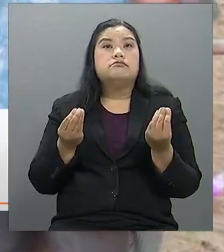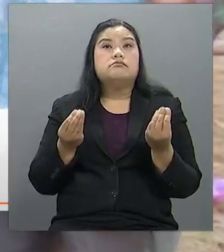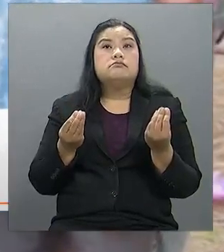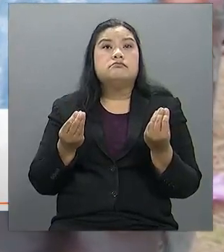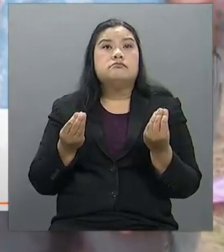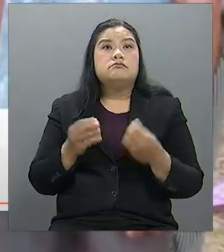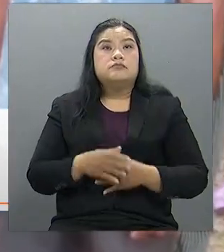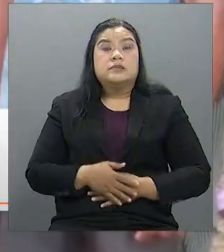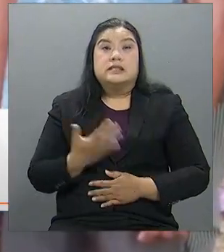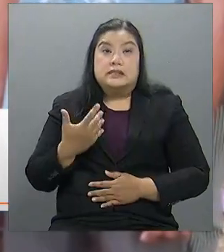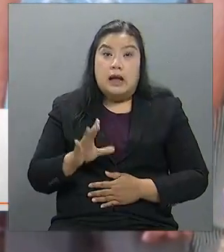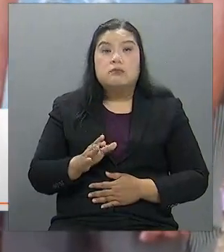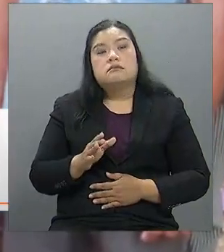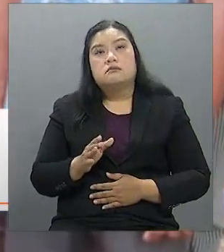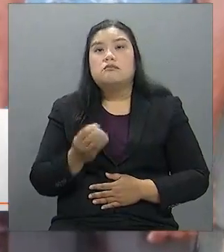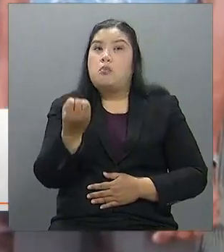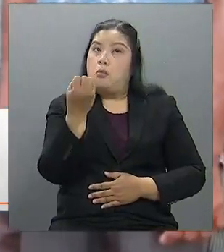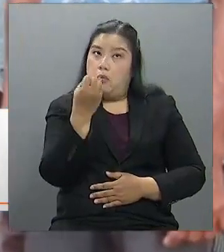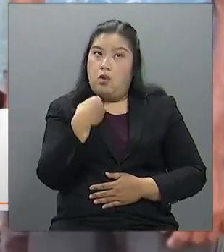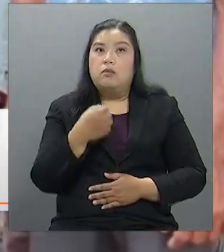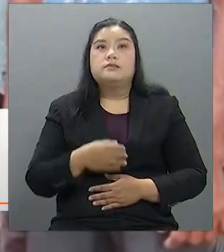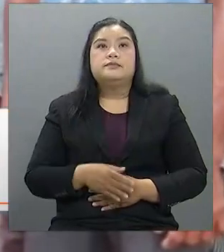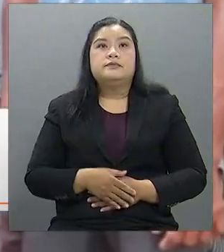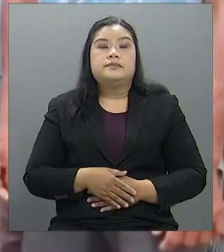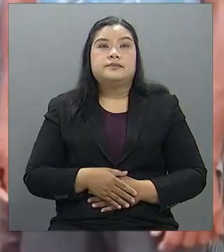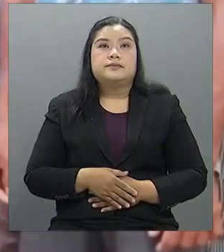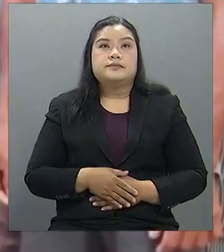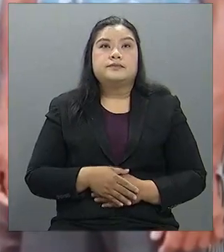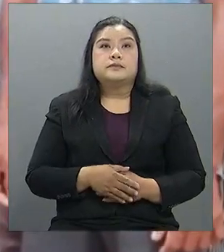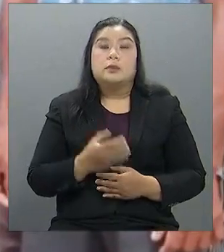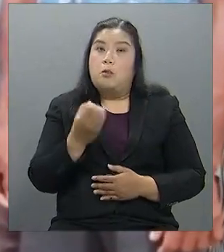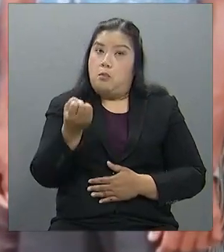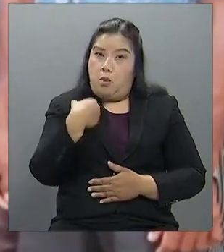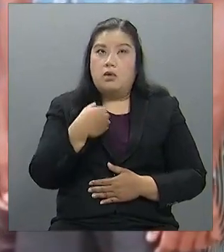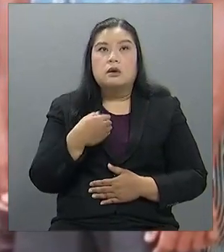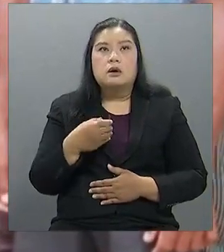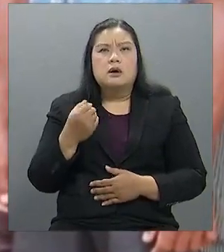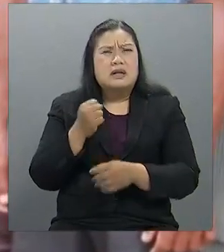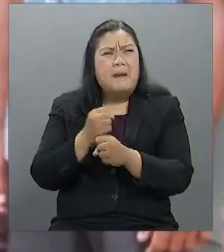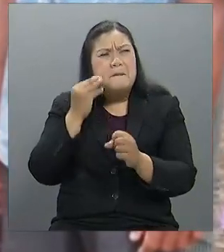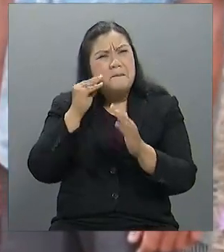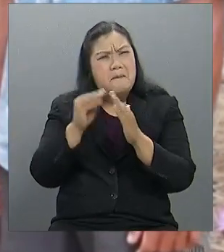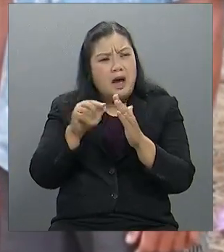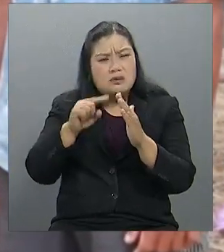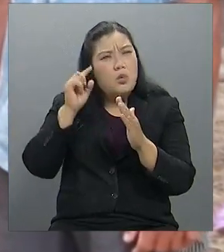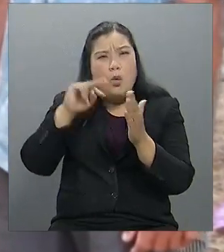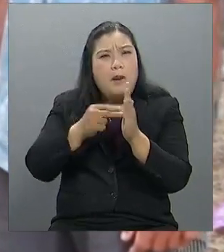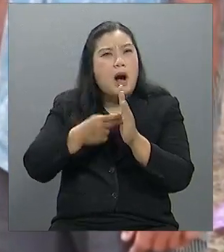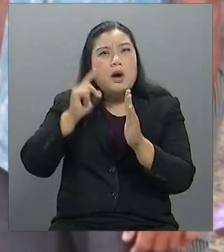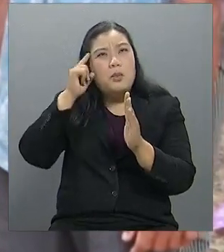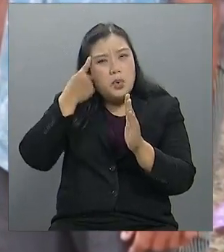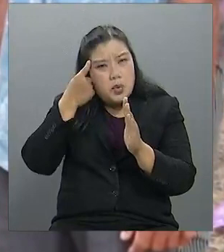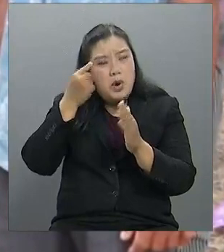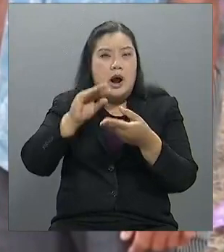าให้มาทำไอ้ปลูกบ้านอะไรนั่นห้องน้ำห้องอะไรให้มีแ